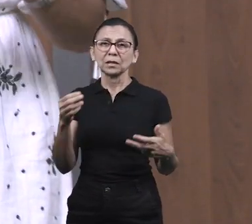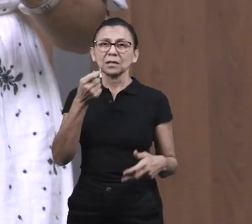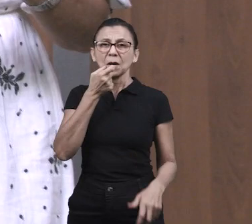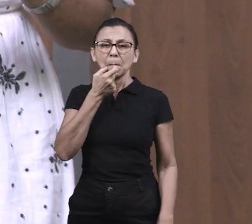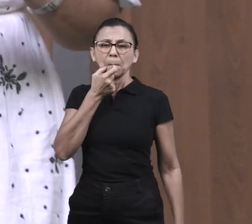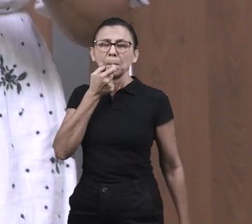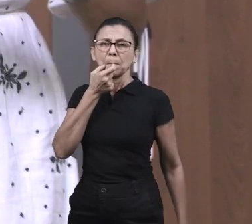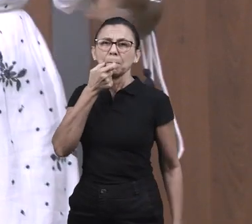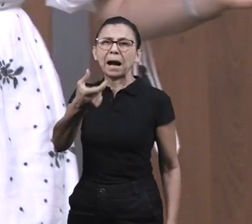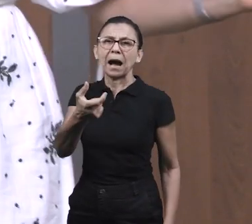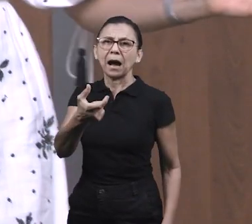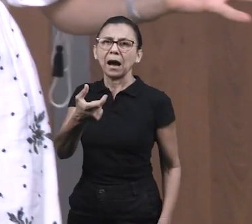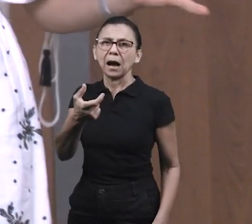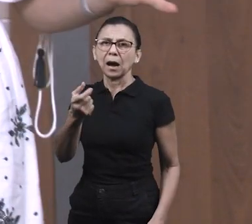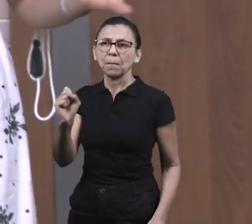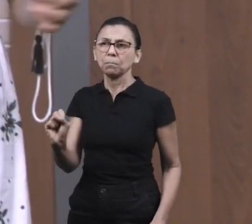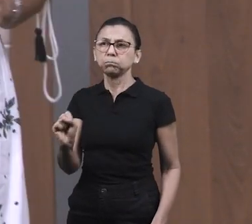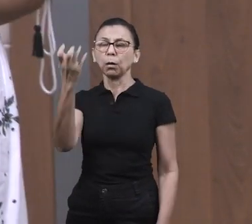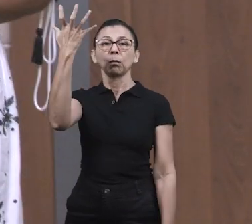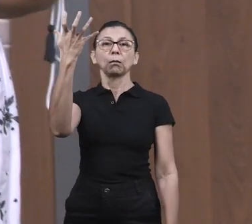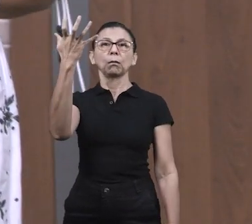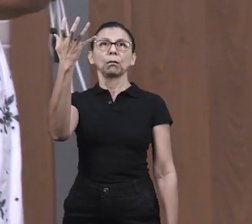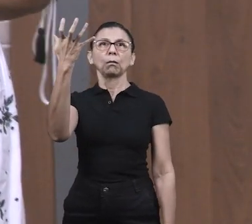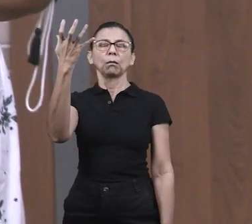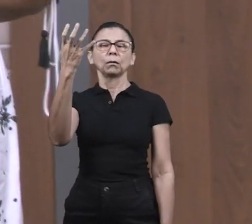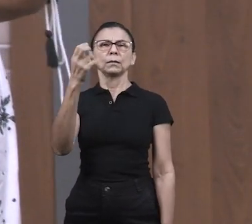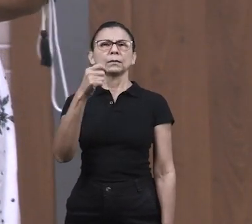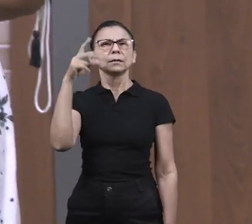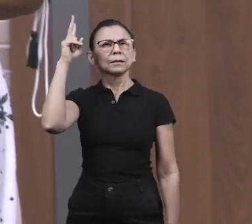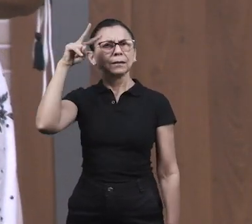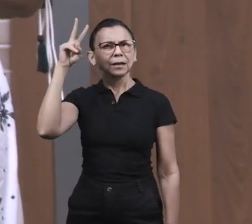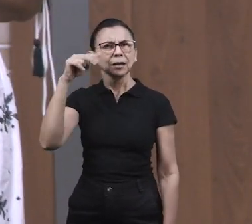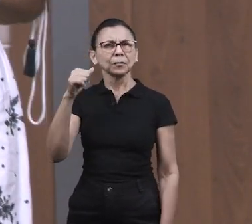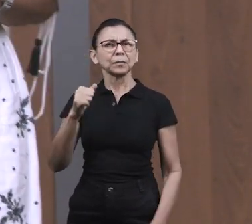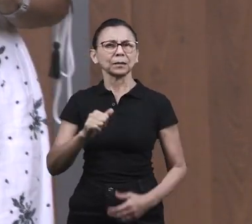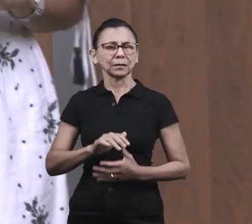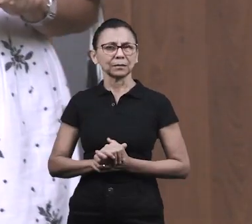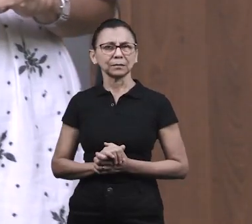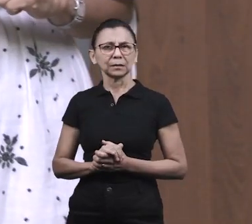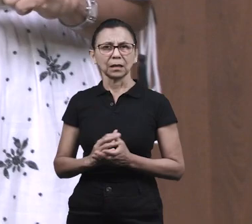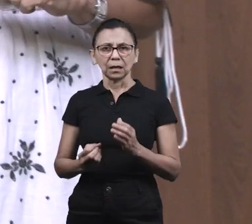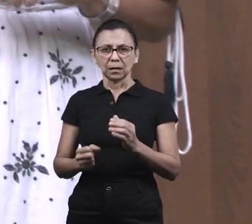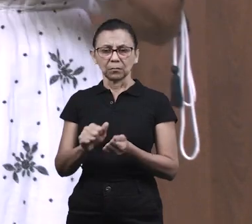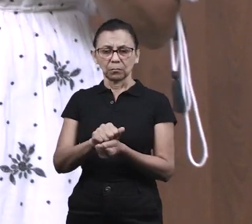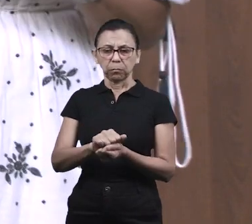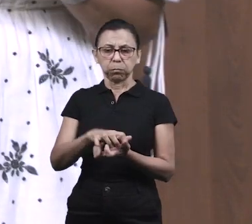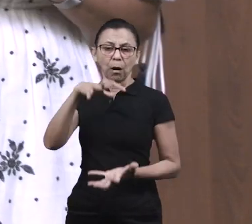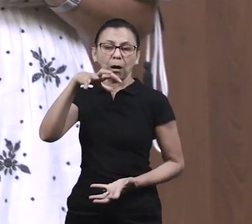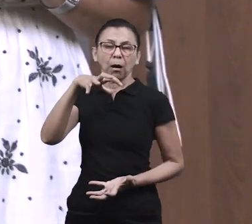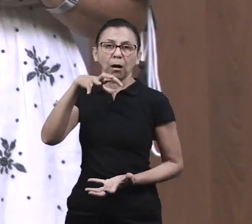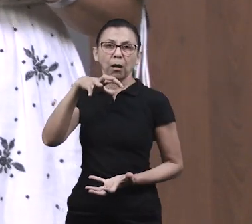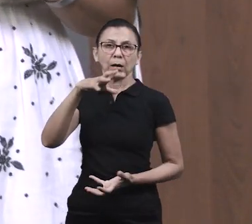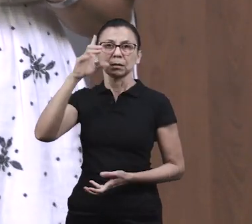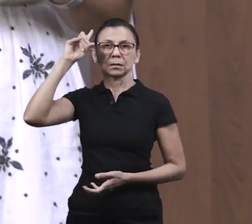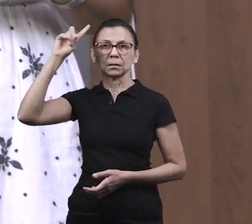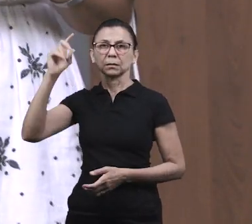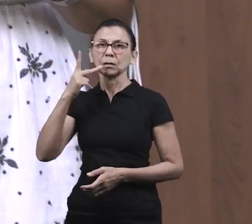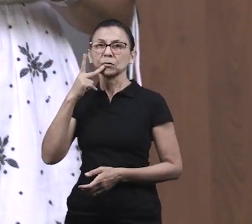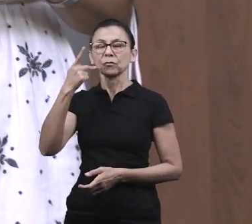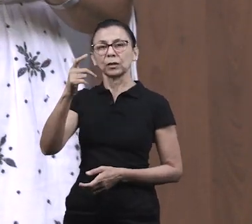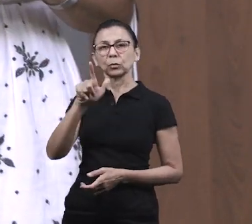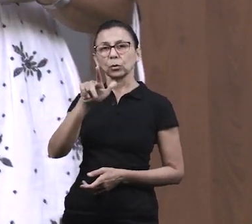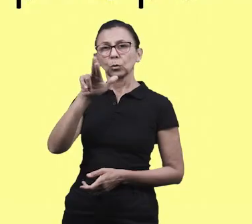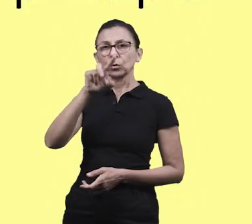se mouvoir. Dieu fait et les choses se passent. Vous vous rappelez de la création? Dans la création, Dieu il a